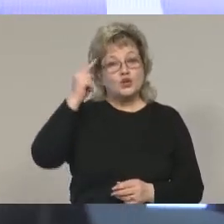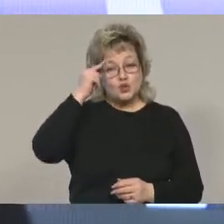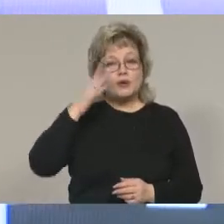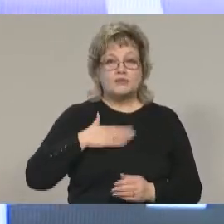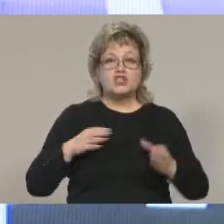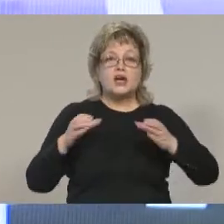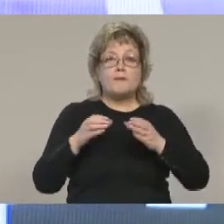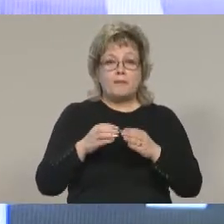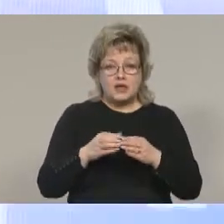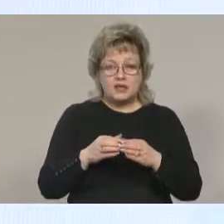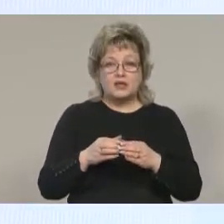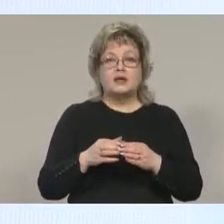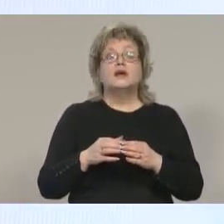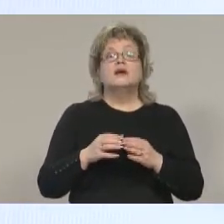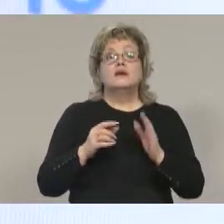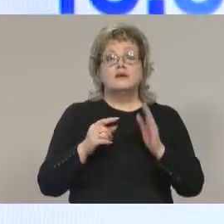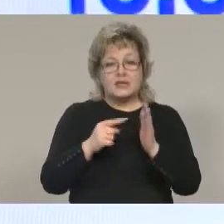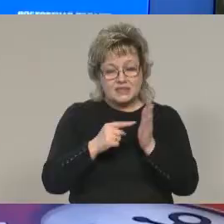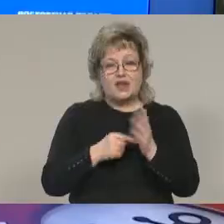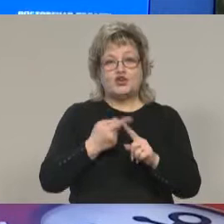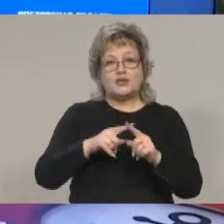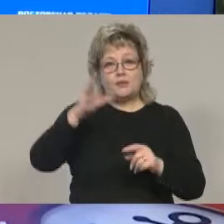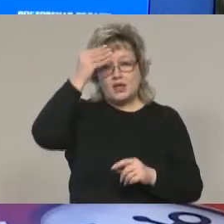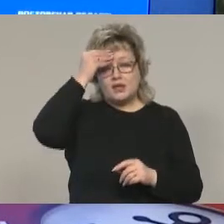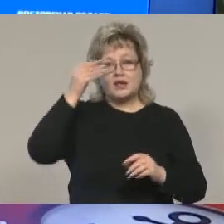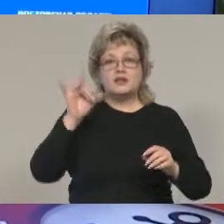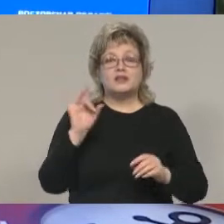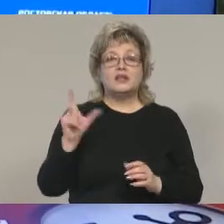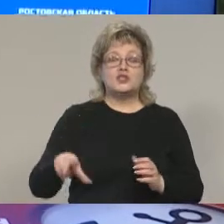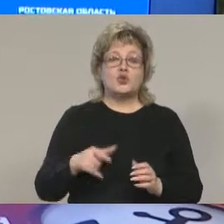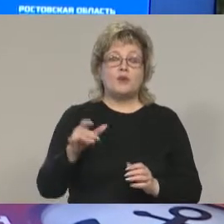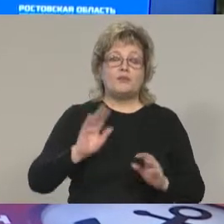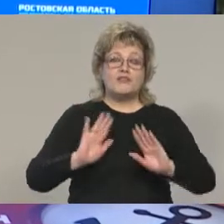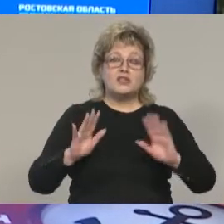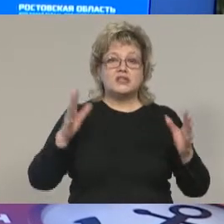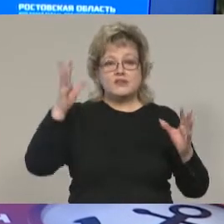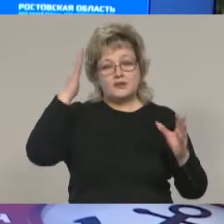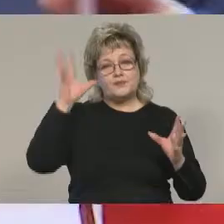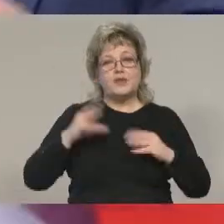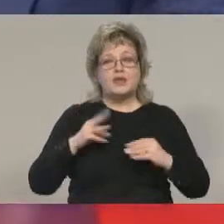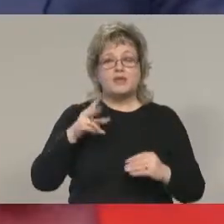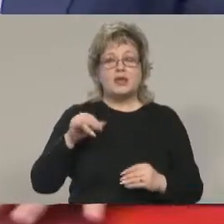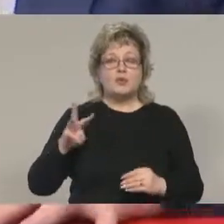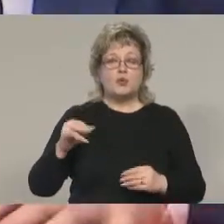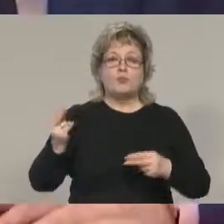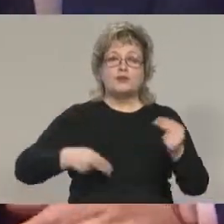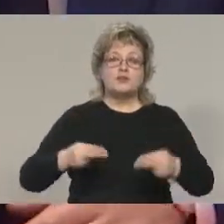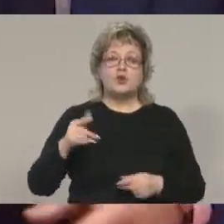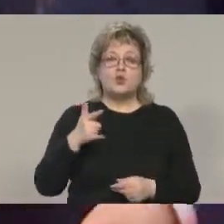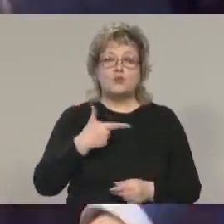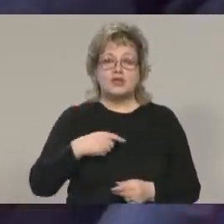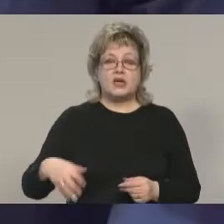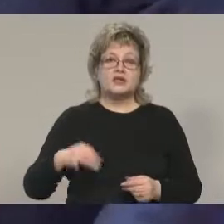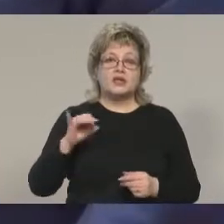наши компании разделяют это мнение. Донское правительство намерено сотрудничать и с МГИМО. Соглашение подписали губернатор